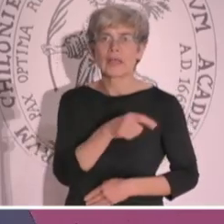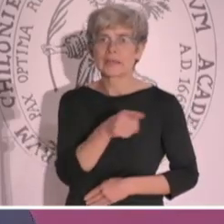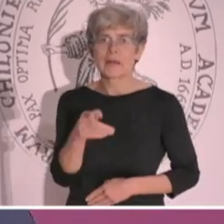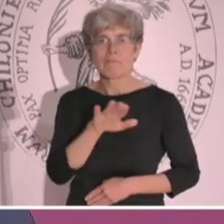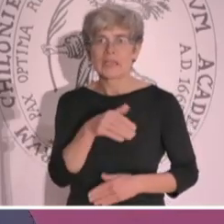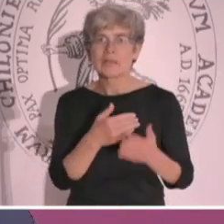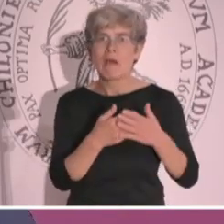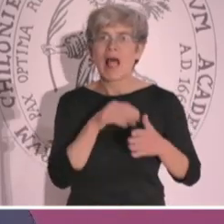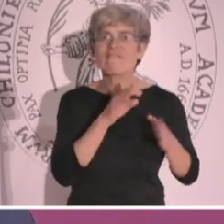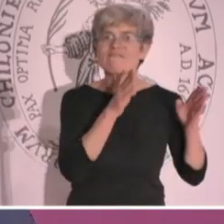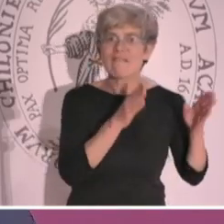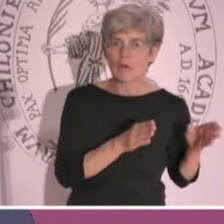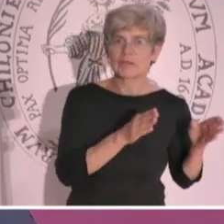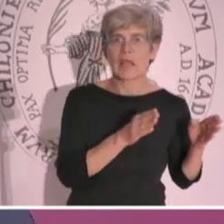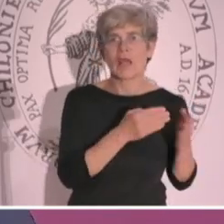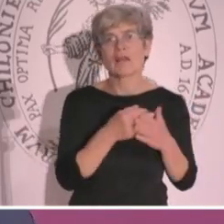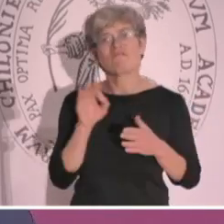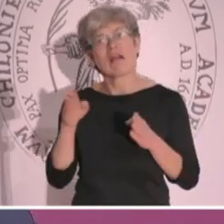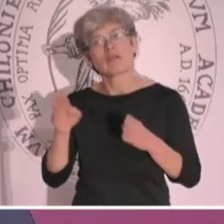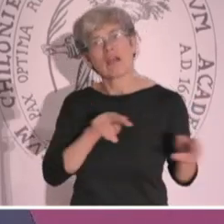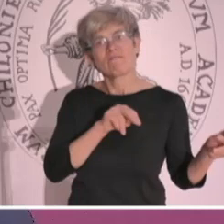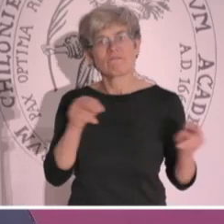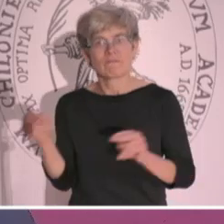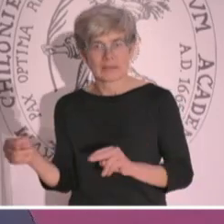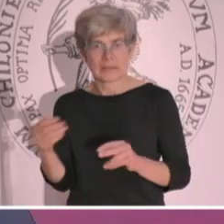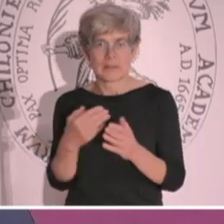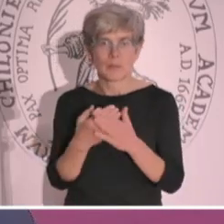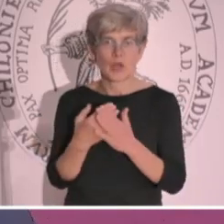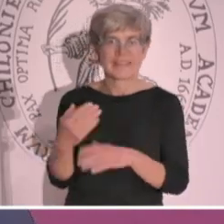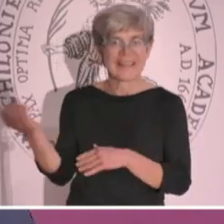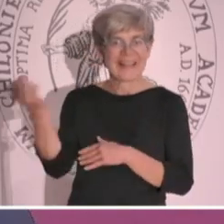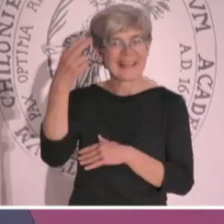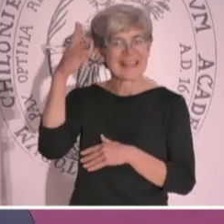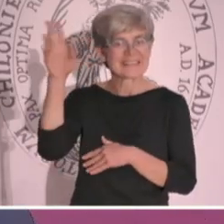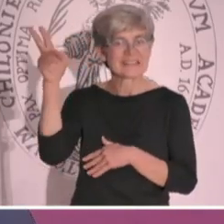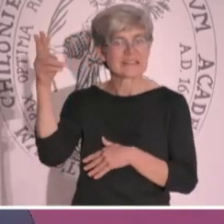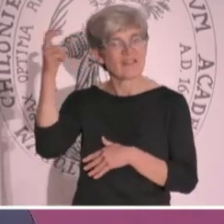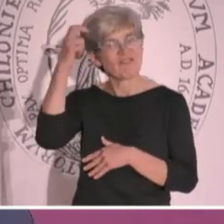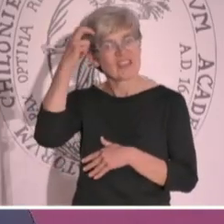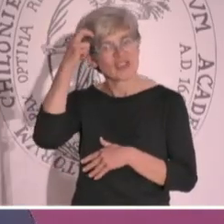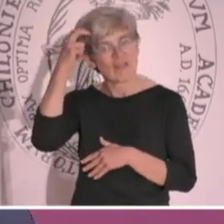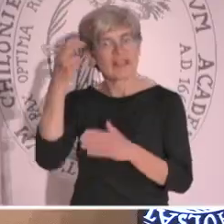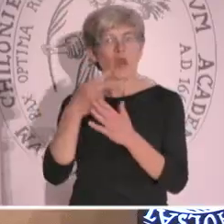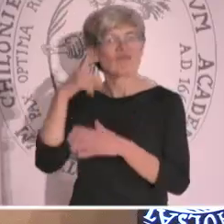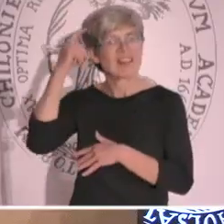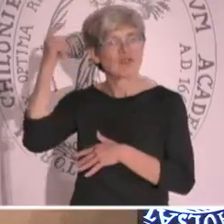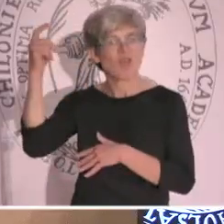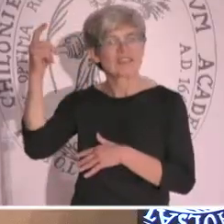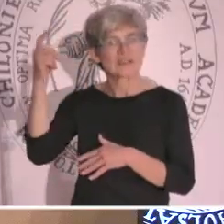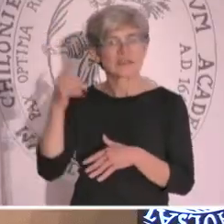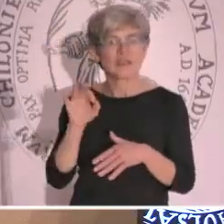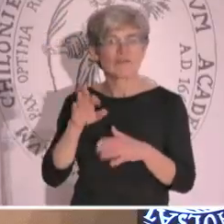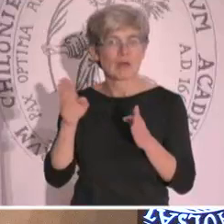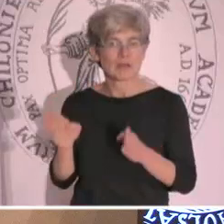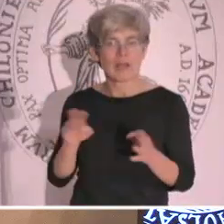Tages, geisteswissenschaftliche, philosophische Fakultät sehr stark. Wir sind, wie gerade schon gesagt,